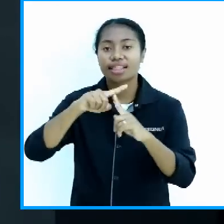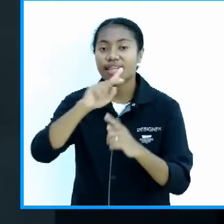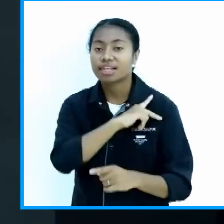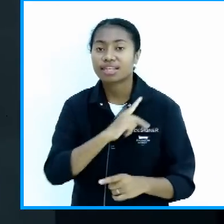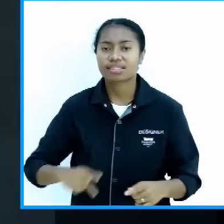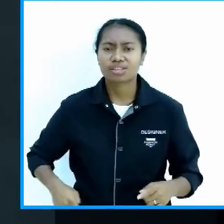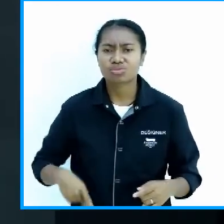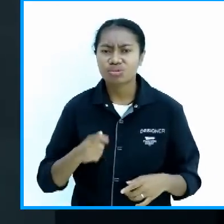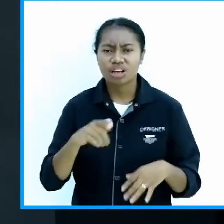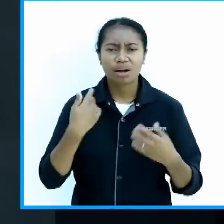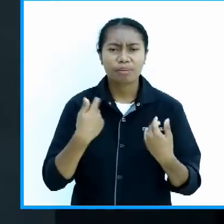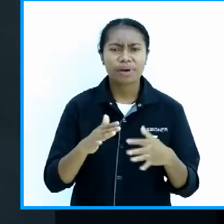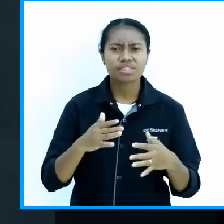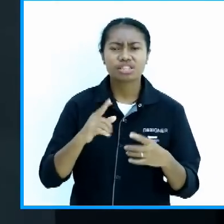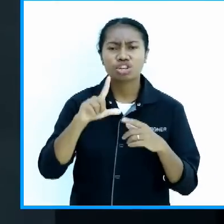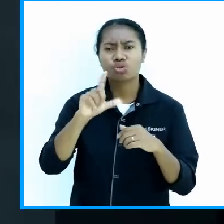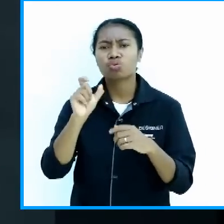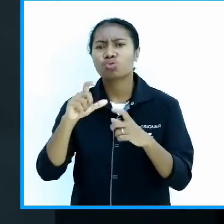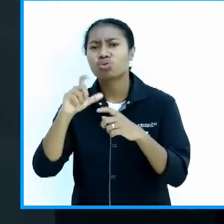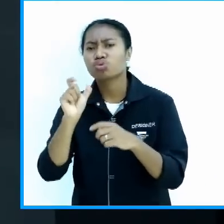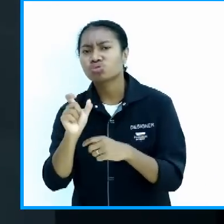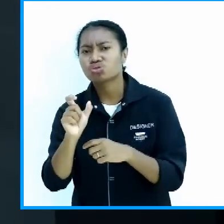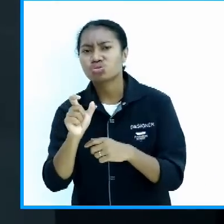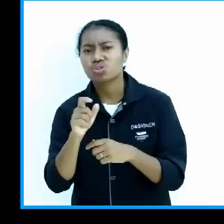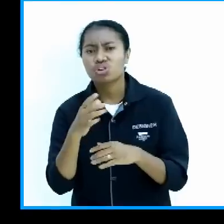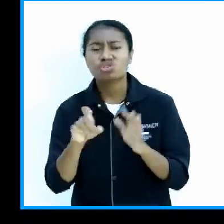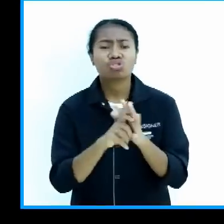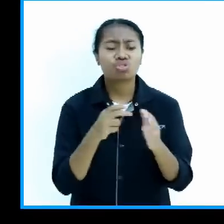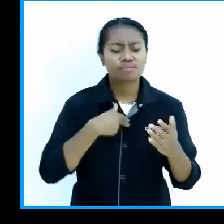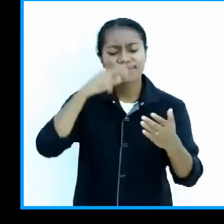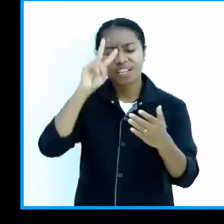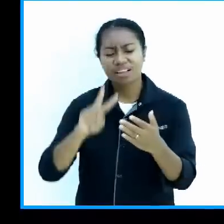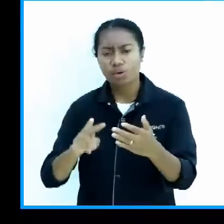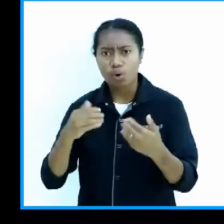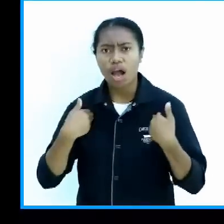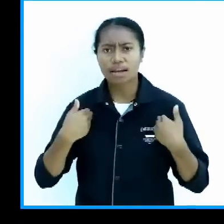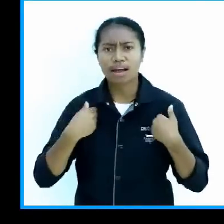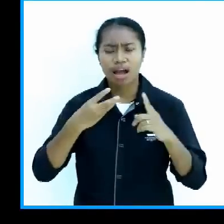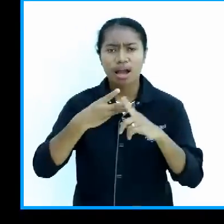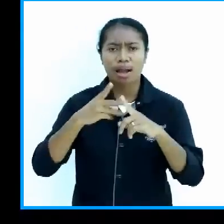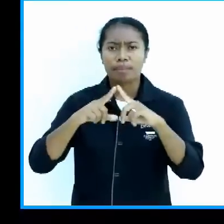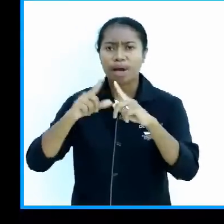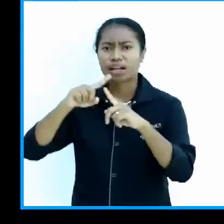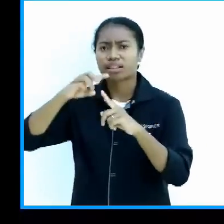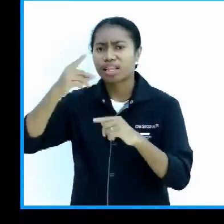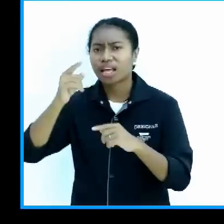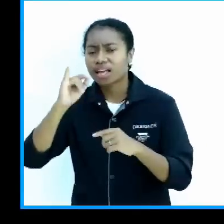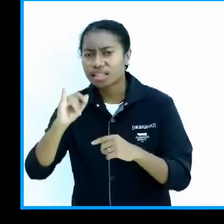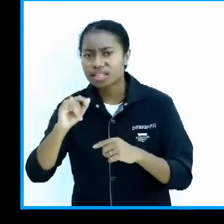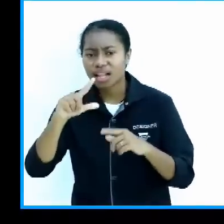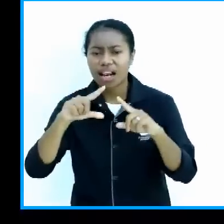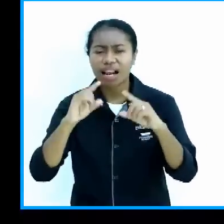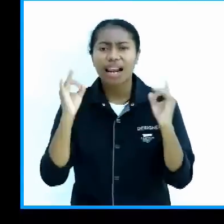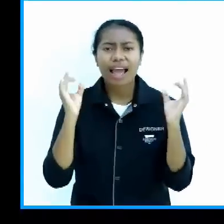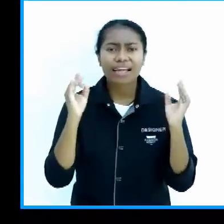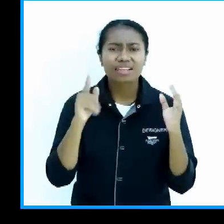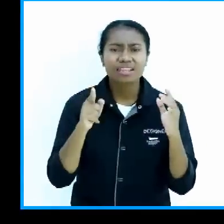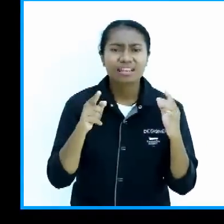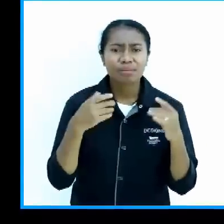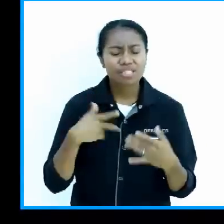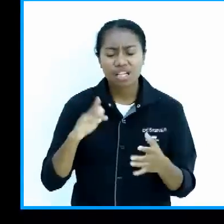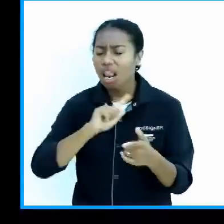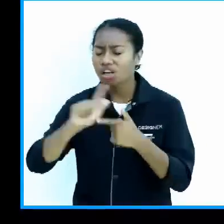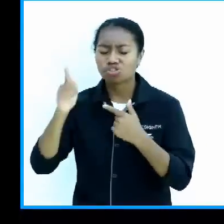BPOM. Jadi BPOM pasti kalau dia lihat, oh ini ada materi lain nih, ada DNA lain yang bukan DNA coronavirus, pasti akan di